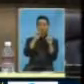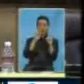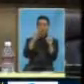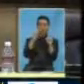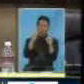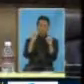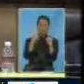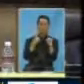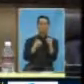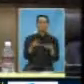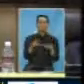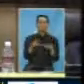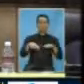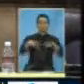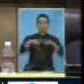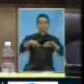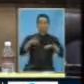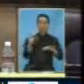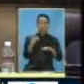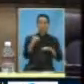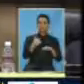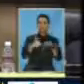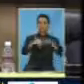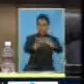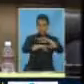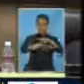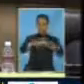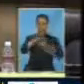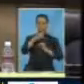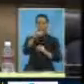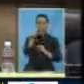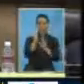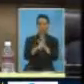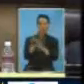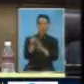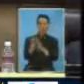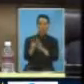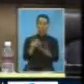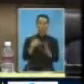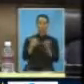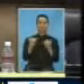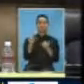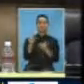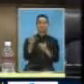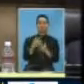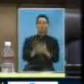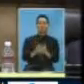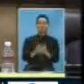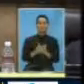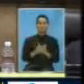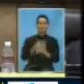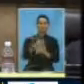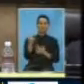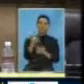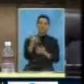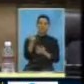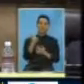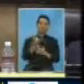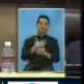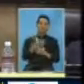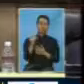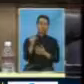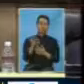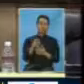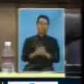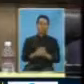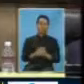าพร้อมน้อมรับคำตัดสินหากว่าสนช.จะลงมติถอดถอนแม้ว่าคำตัดสินจะไม่ยึดหลักรัฐธรรมนูญปี2550ซึ่งเป็นส